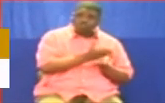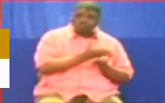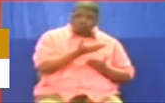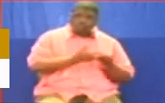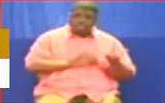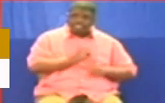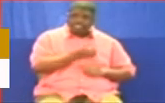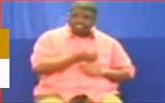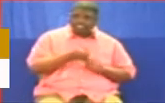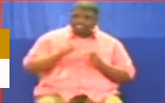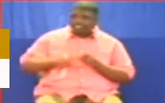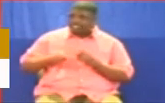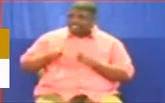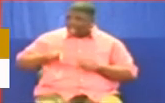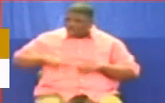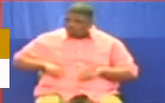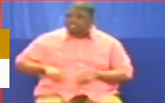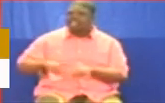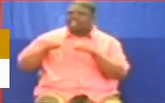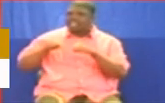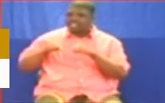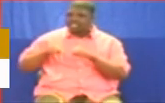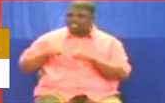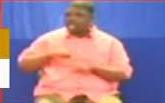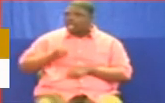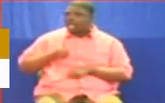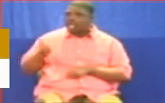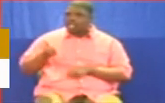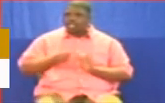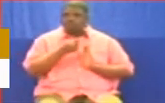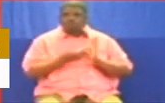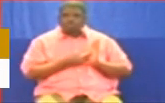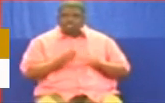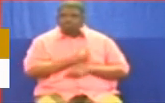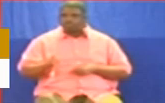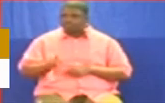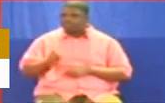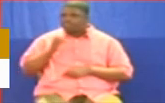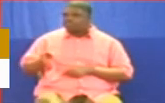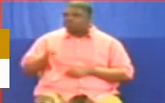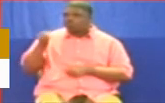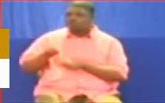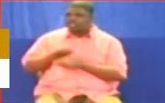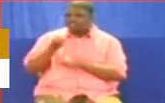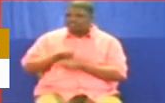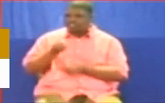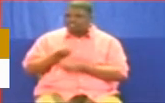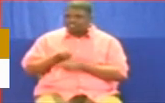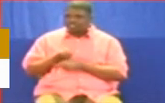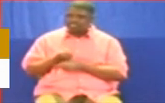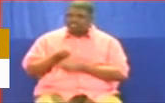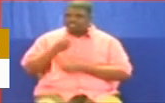licenses, authorization and the other required permissions for activities within the scope of this